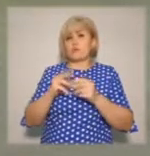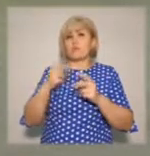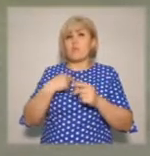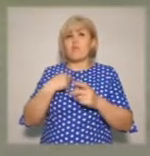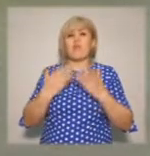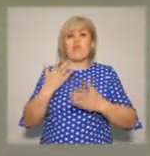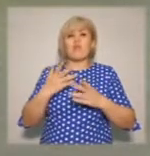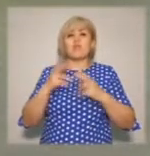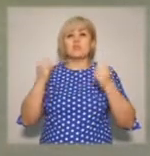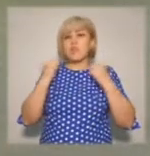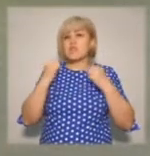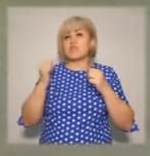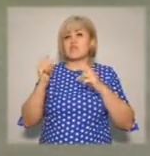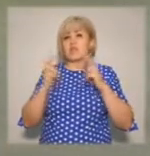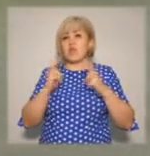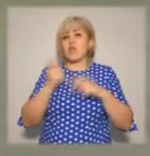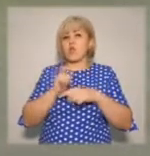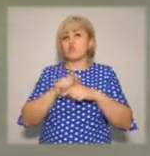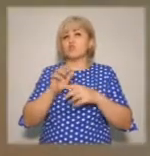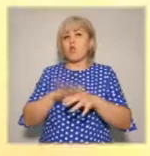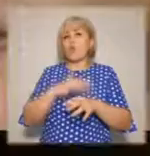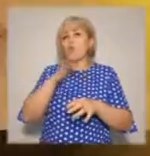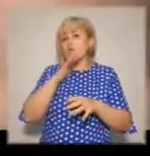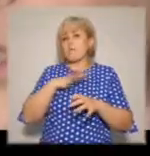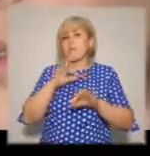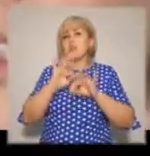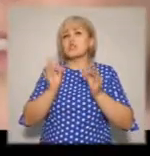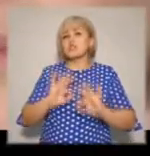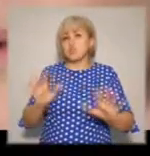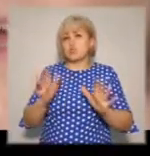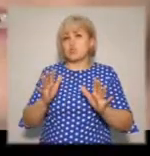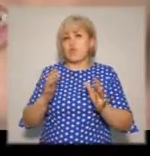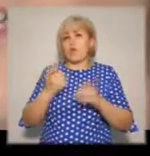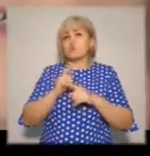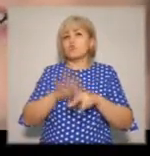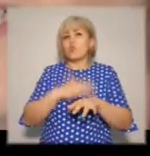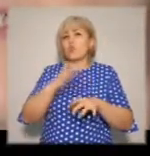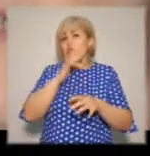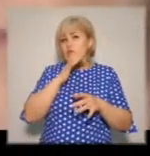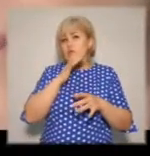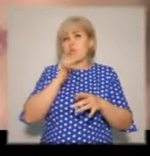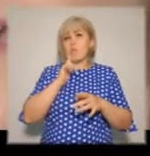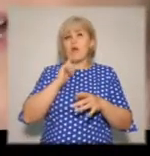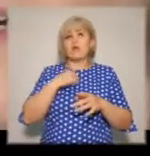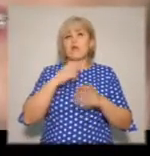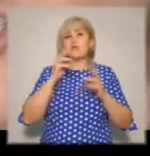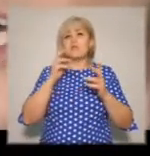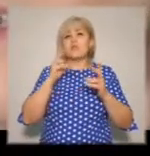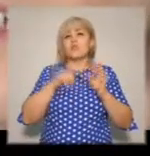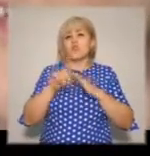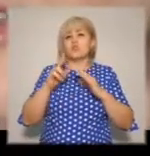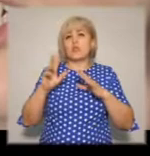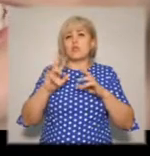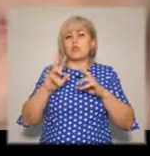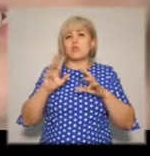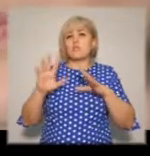наверное, спортивный бальный танец очень долгое время был искусством. Очень долгое время, пока я не начала тренировать детей сама. Сейчас